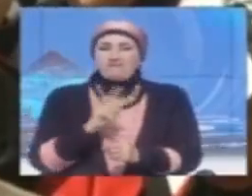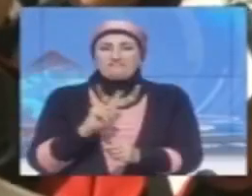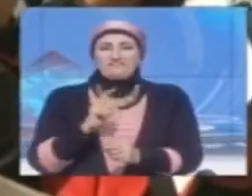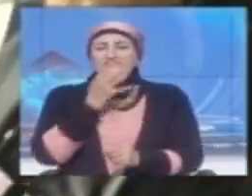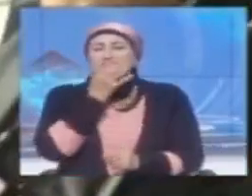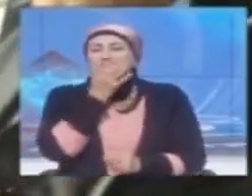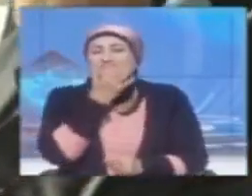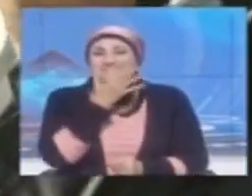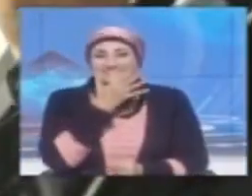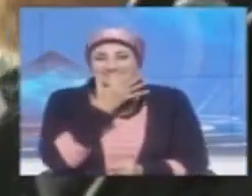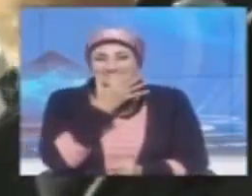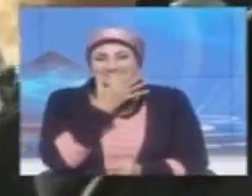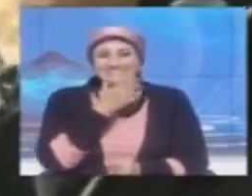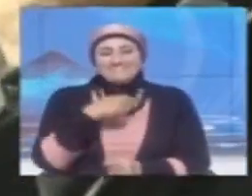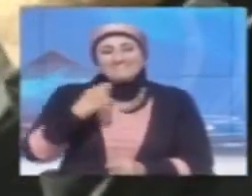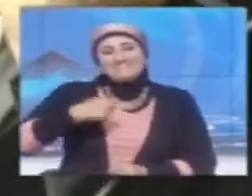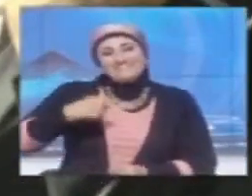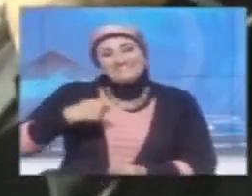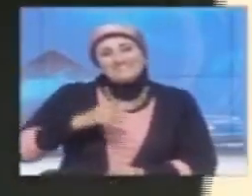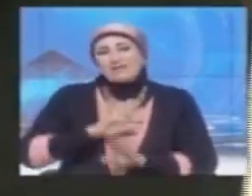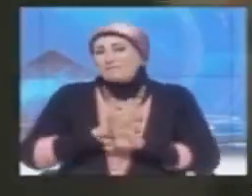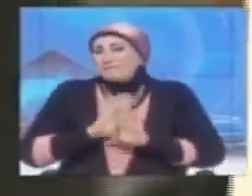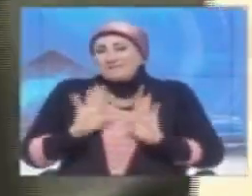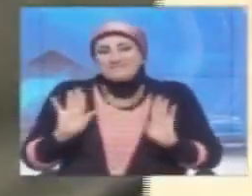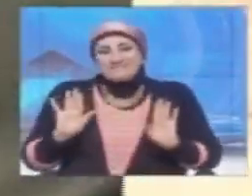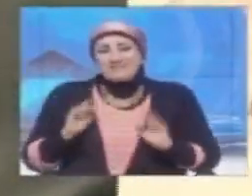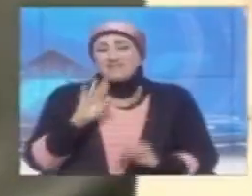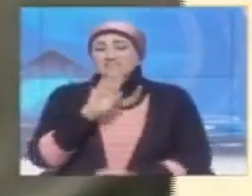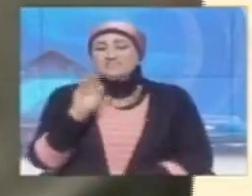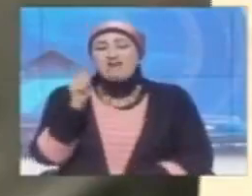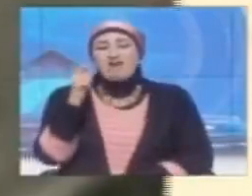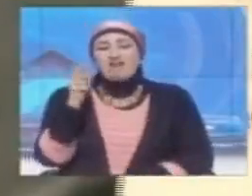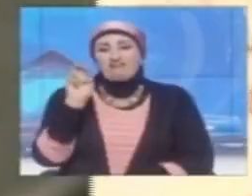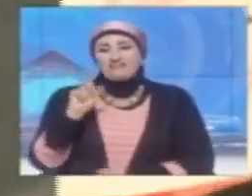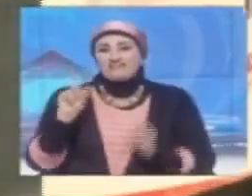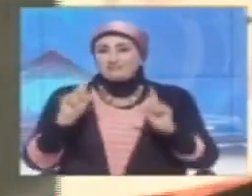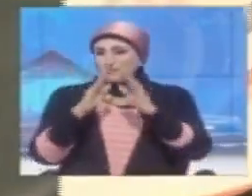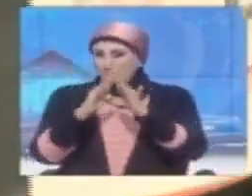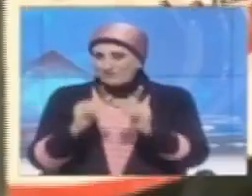البهجة على محيا الآخر. سارة متولي، التلفزيون المصري.